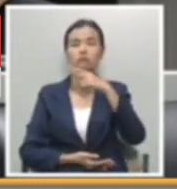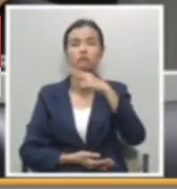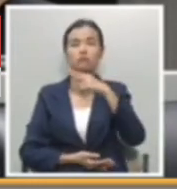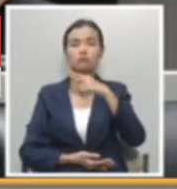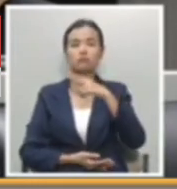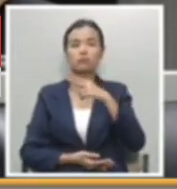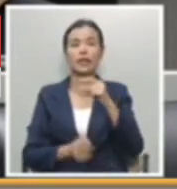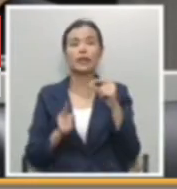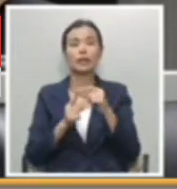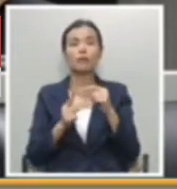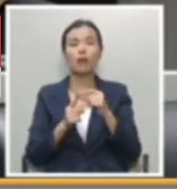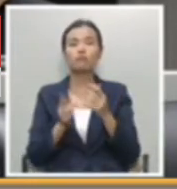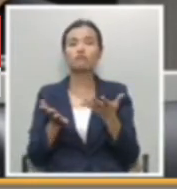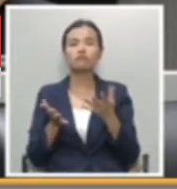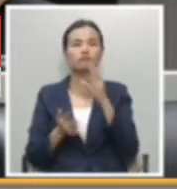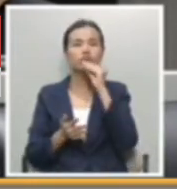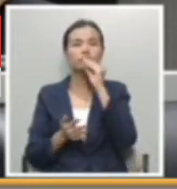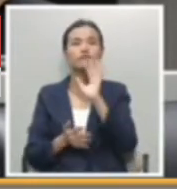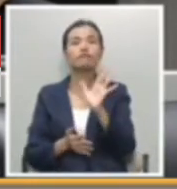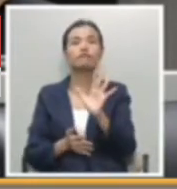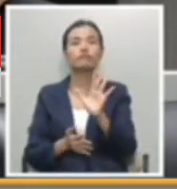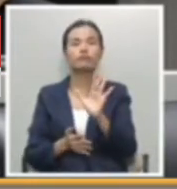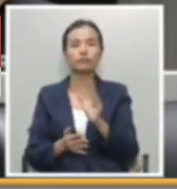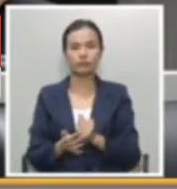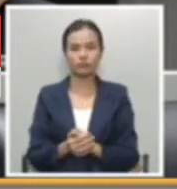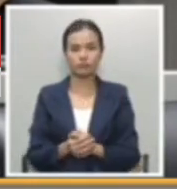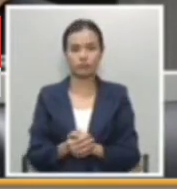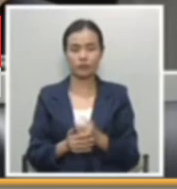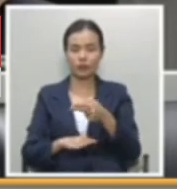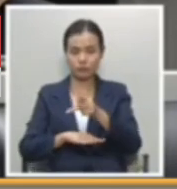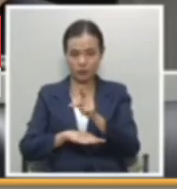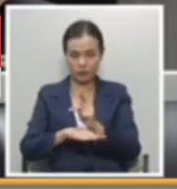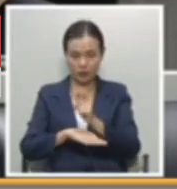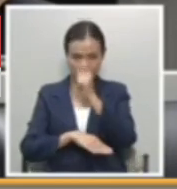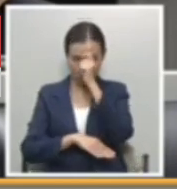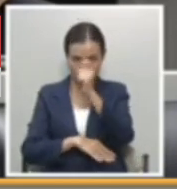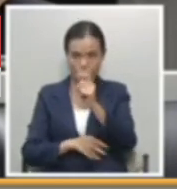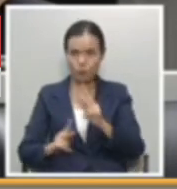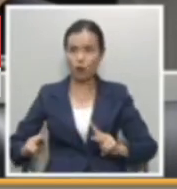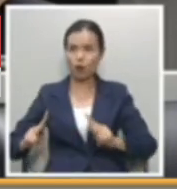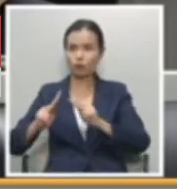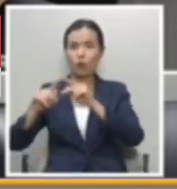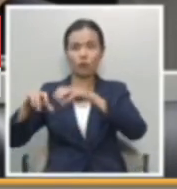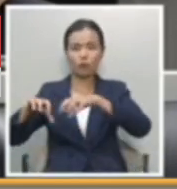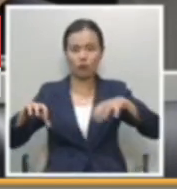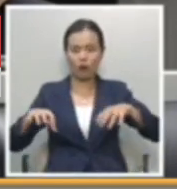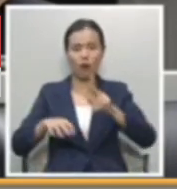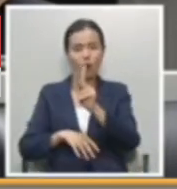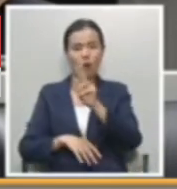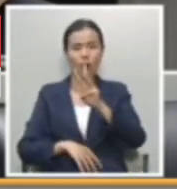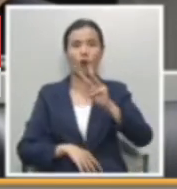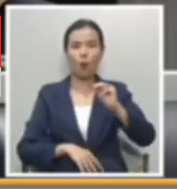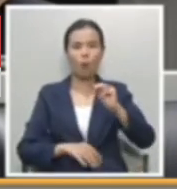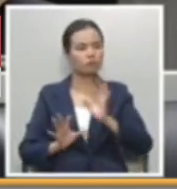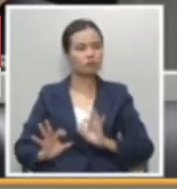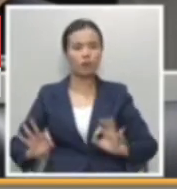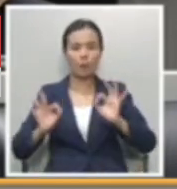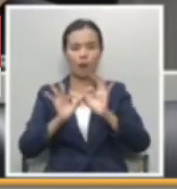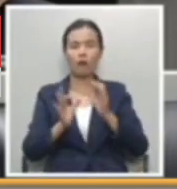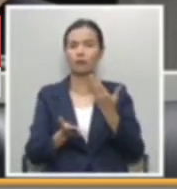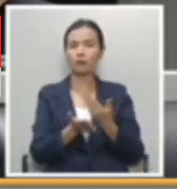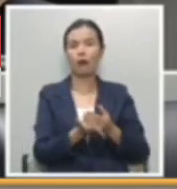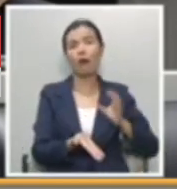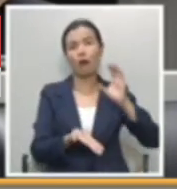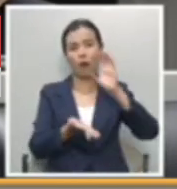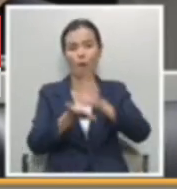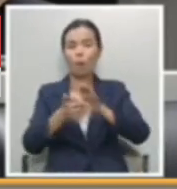ใช้คำนั้นนะนะครับไม่พูดถึงท่านประธานที่เคารพทุกกระทรวงทบวงกรมมีความสำคัญงบประมาณที่ลงไปใช้ให้กับพี่น้องประ